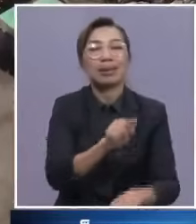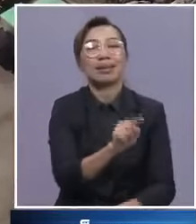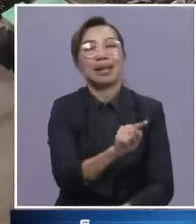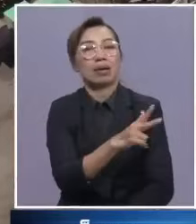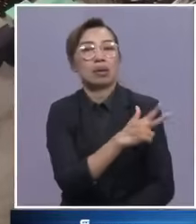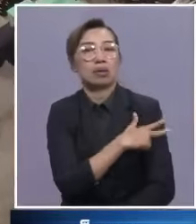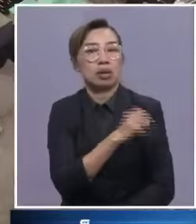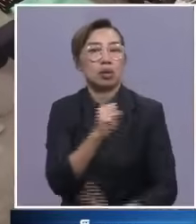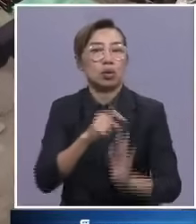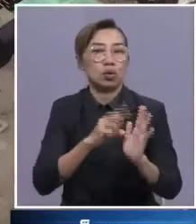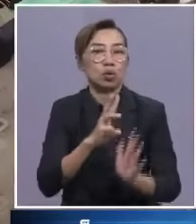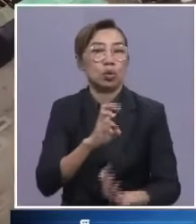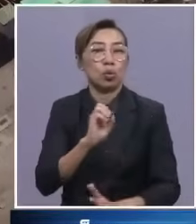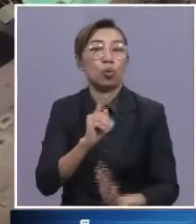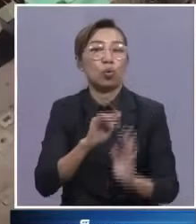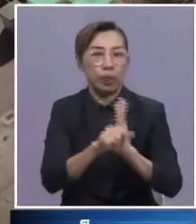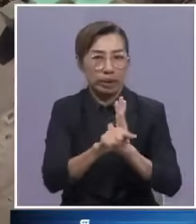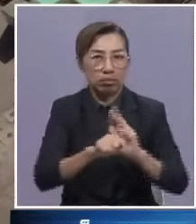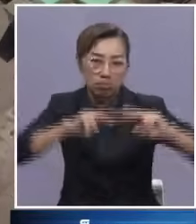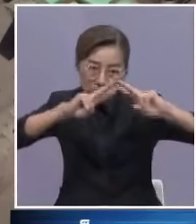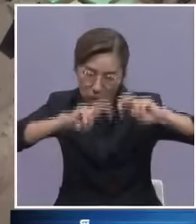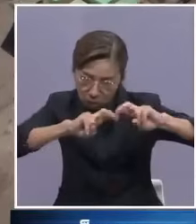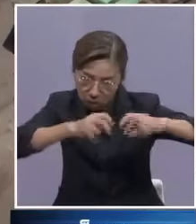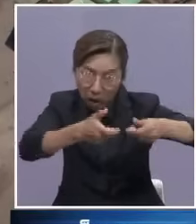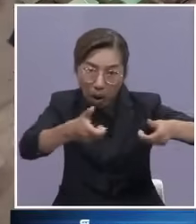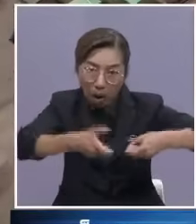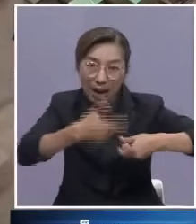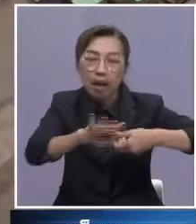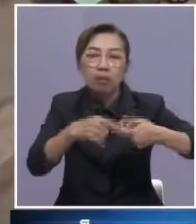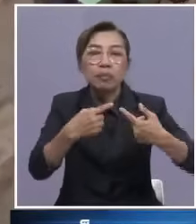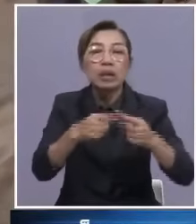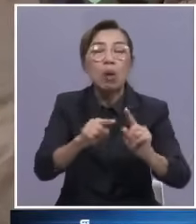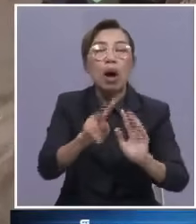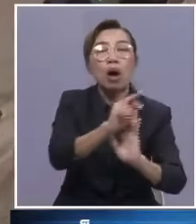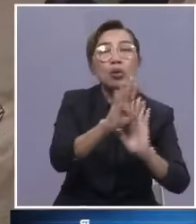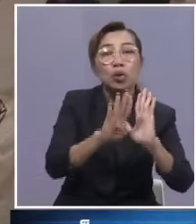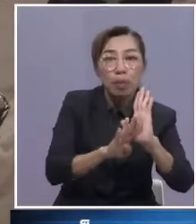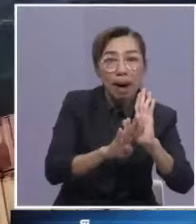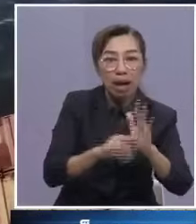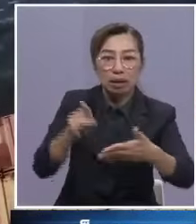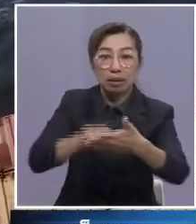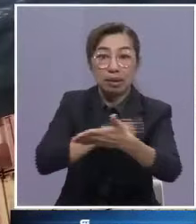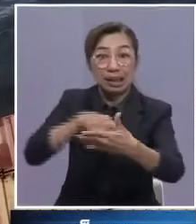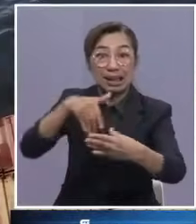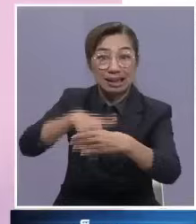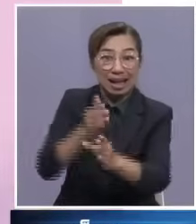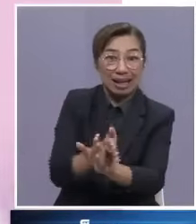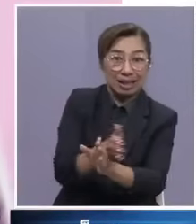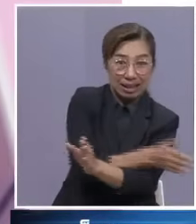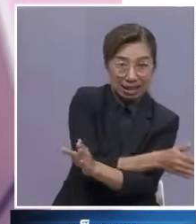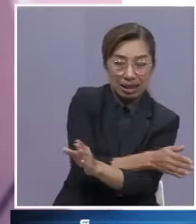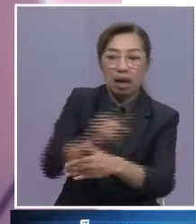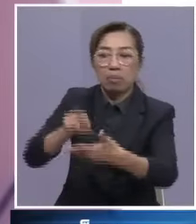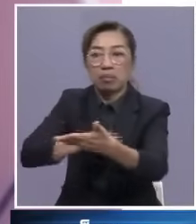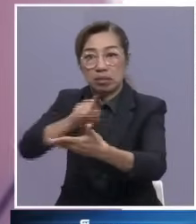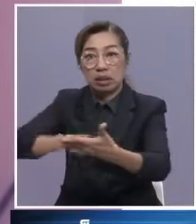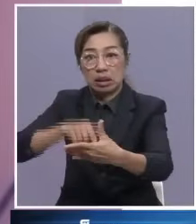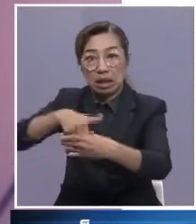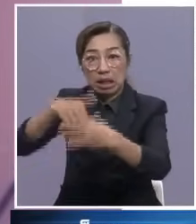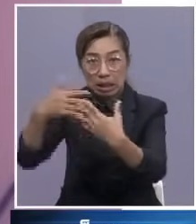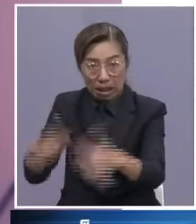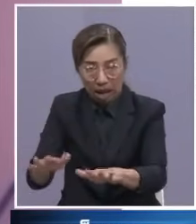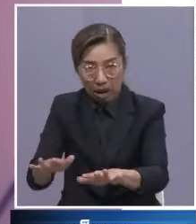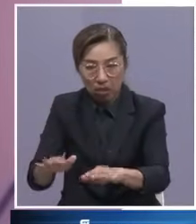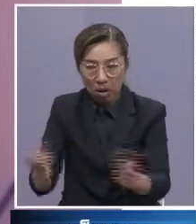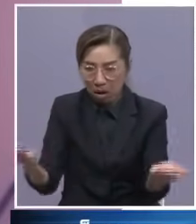ย์แล้วการศึกษาชิ้นนี้เนี่ยแม้จะทำการศึกษาเปรียบเทียบเชิงนโยบายในช่วงก่อนการเลือกตั้งของพรรคการเมืองต่างๆแต่ผ่านโมเดลการคำน